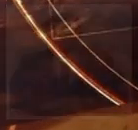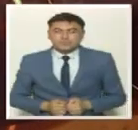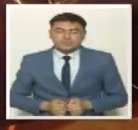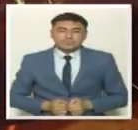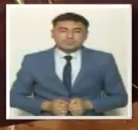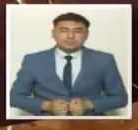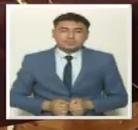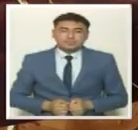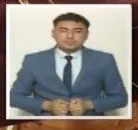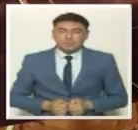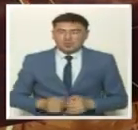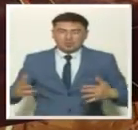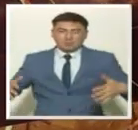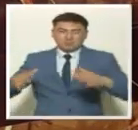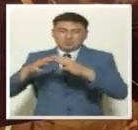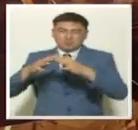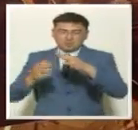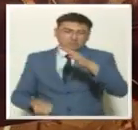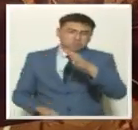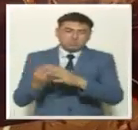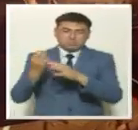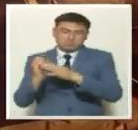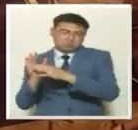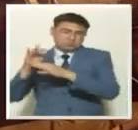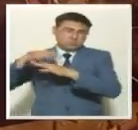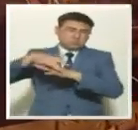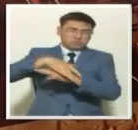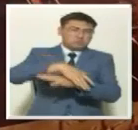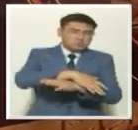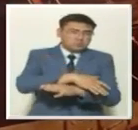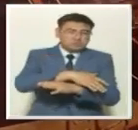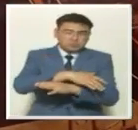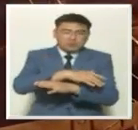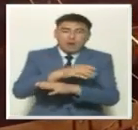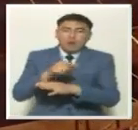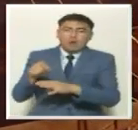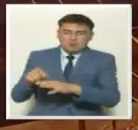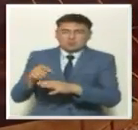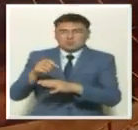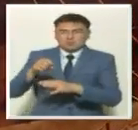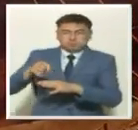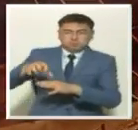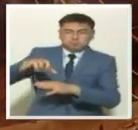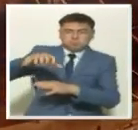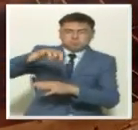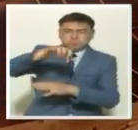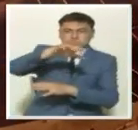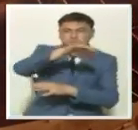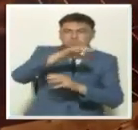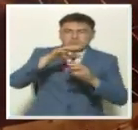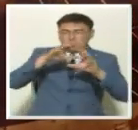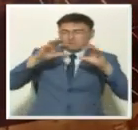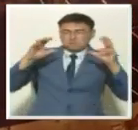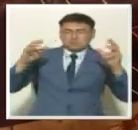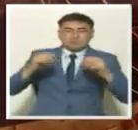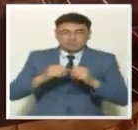Красные реки лавы и заслонивший солнце шлейф оранжевого дыма. На Сицилии проснулась знаменитая Этна. Одновременно с извержением на